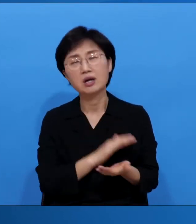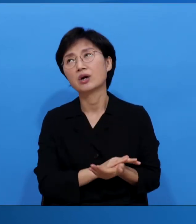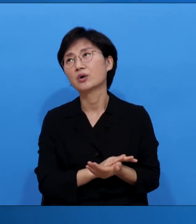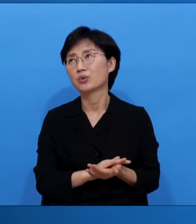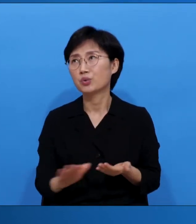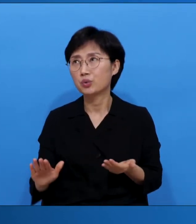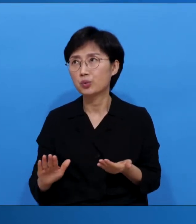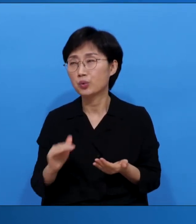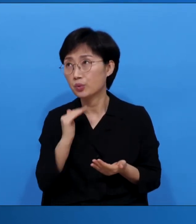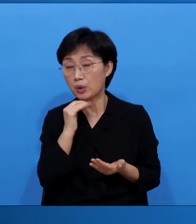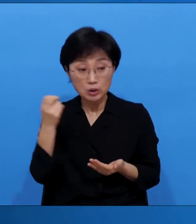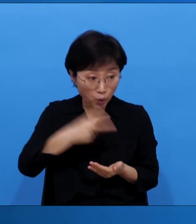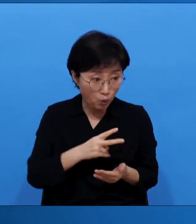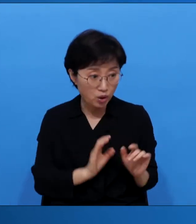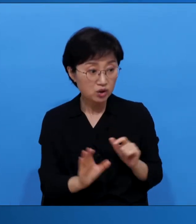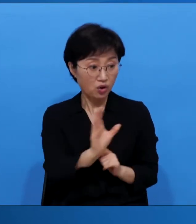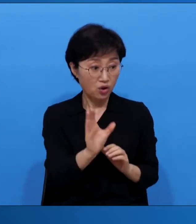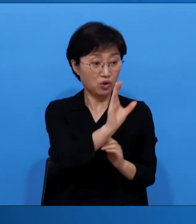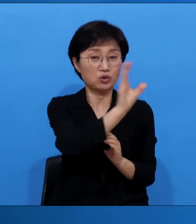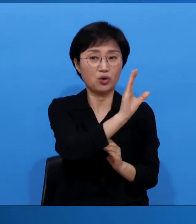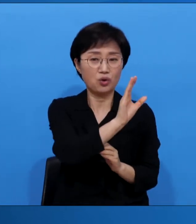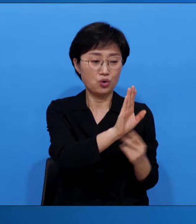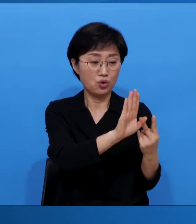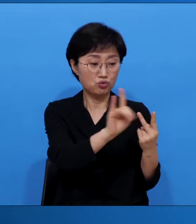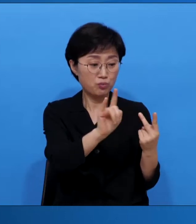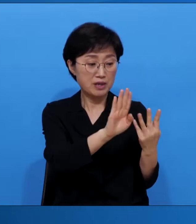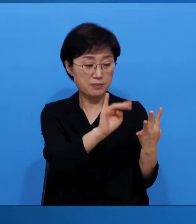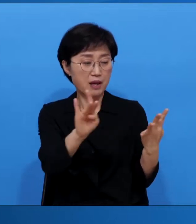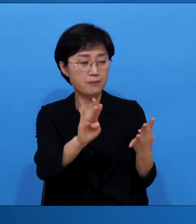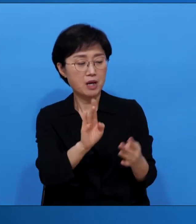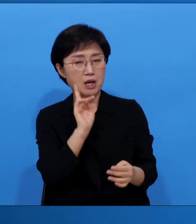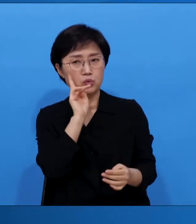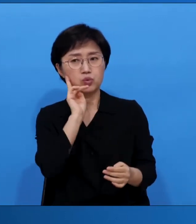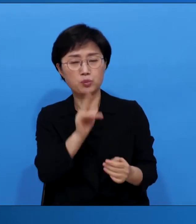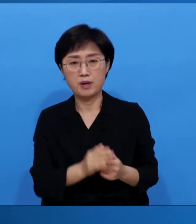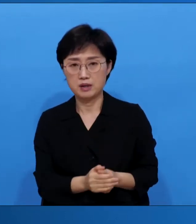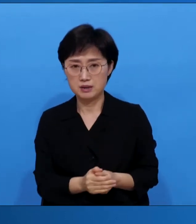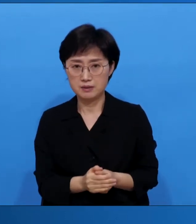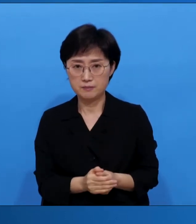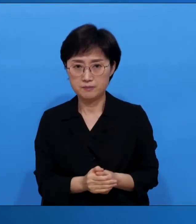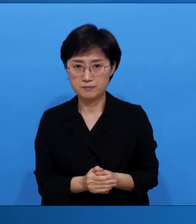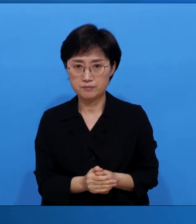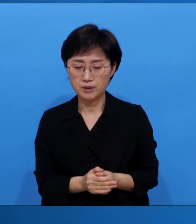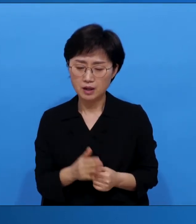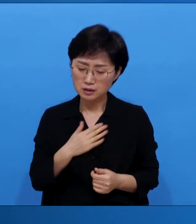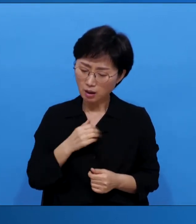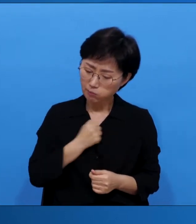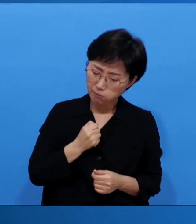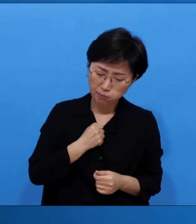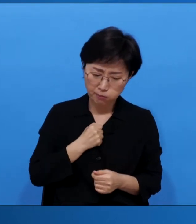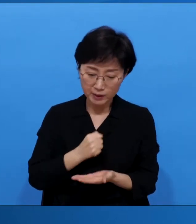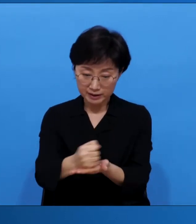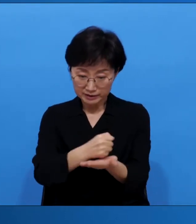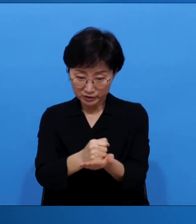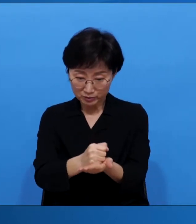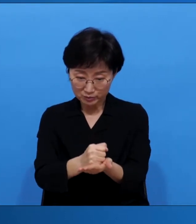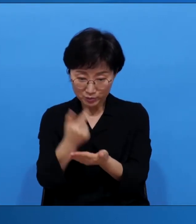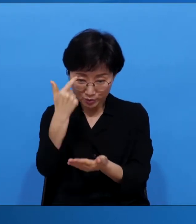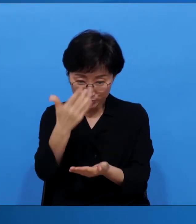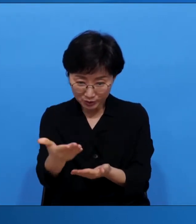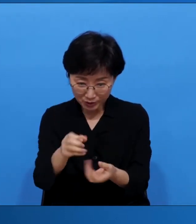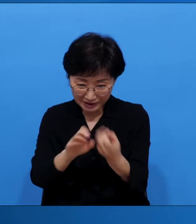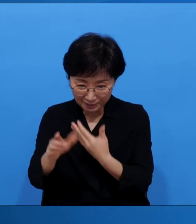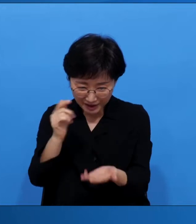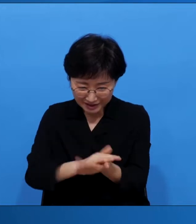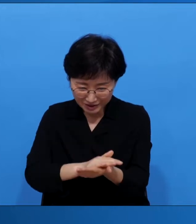grows grander and bigger in scale. 여러분이 막 뭐 이게 점수를 하고 뭐 여러 가지 몸부림치면 점점 더 심해지는 것입니다. Once